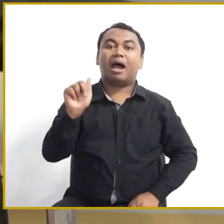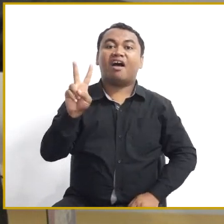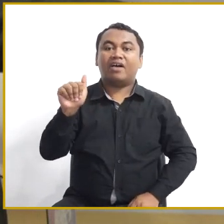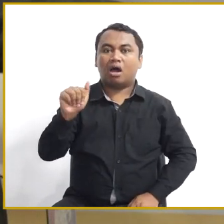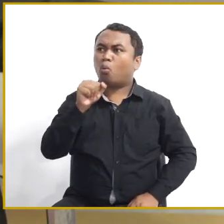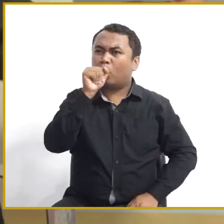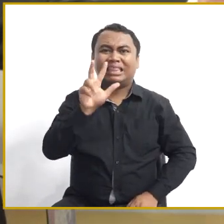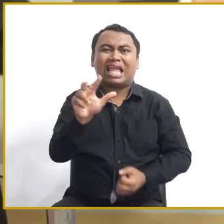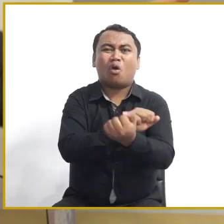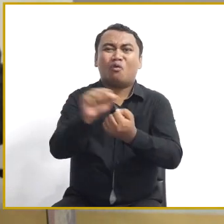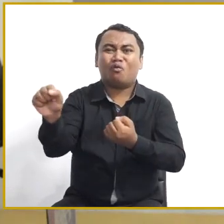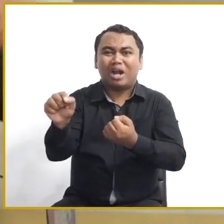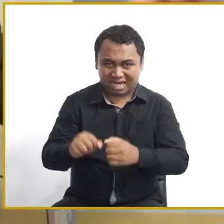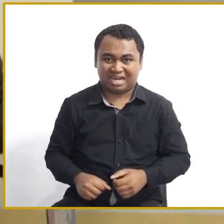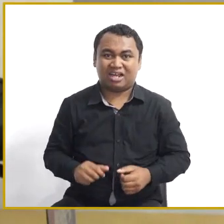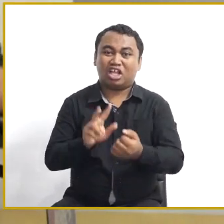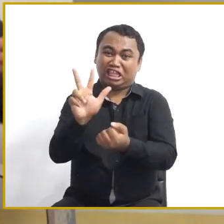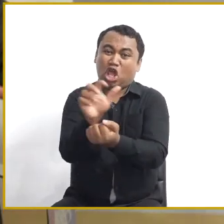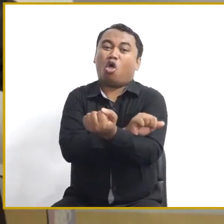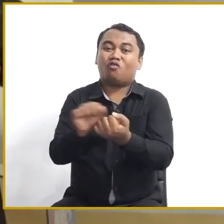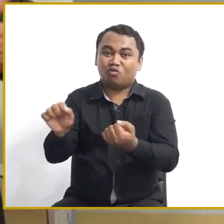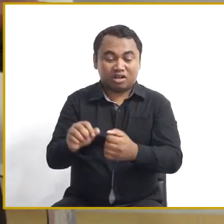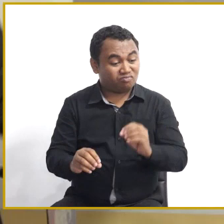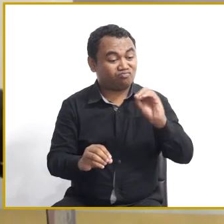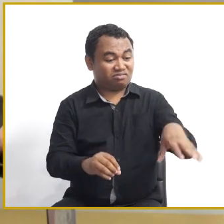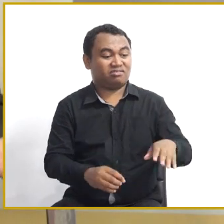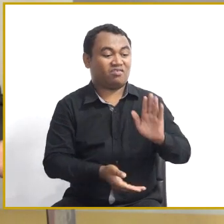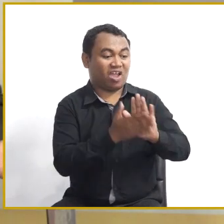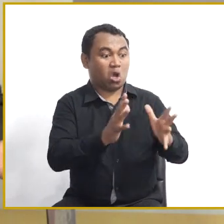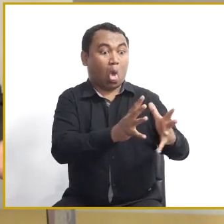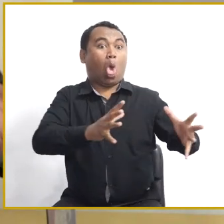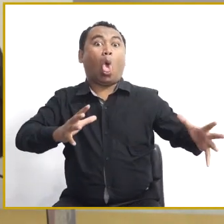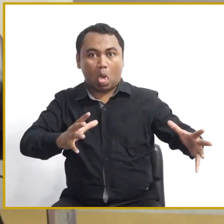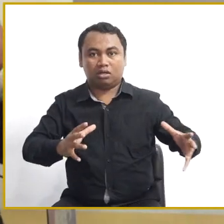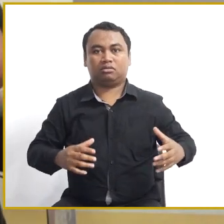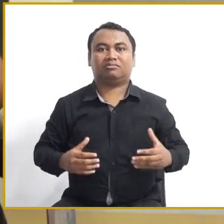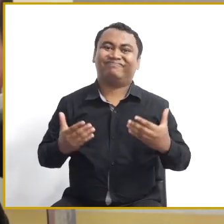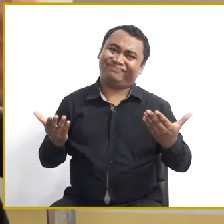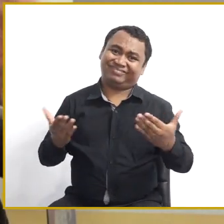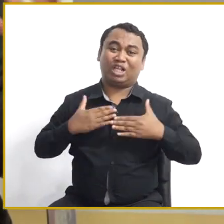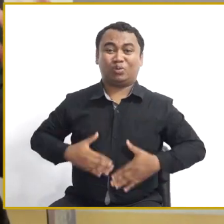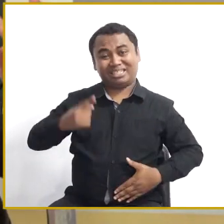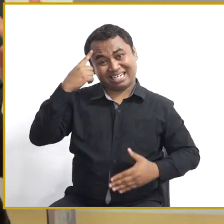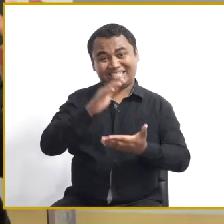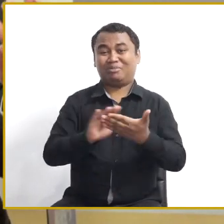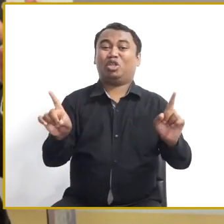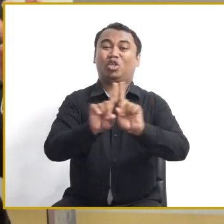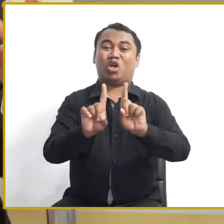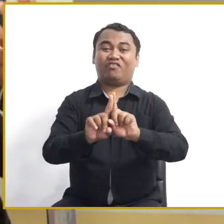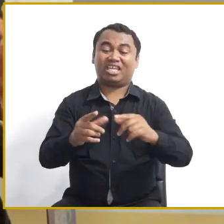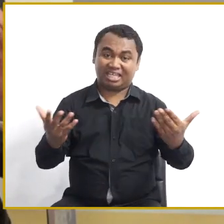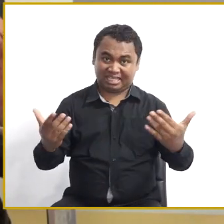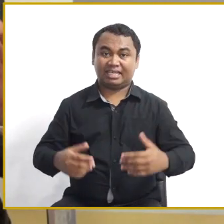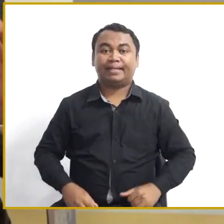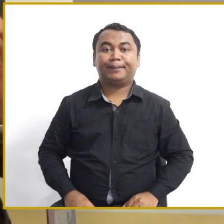maniry izy zany tsy mila fetsifetsenany azy fa atsipony azy de maniry izy na le toetsaina aza tsy mitovy